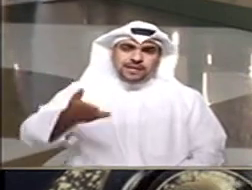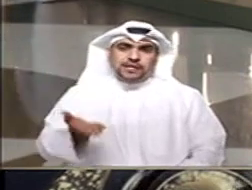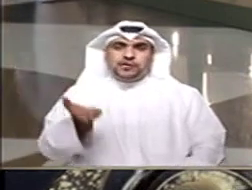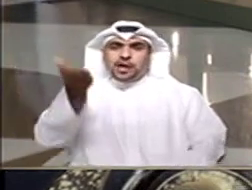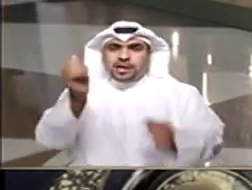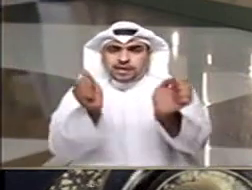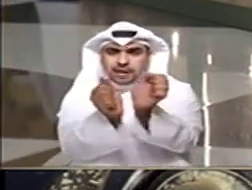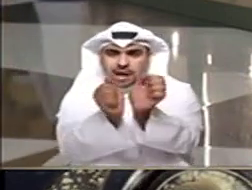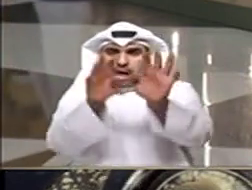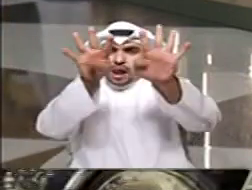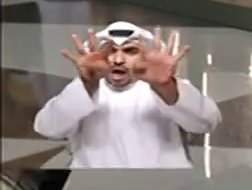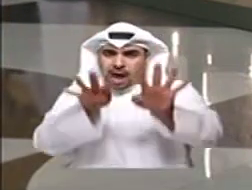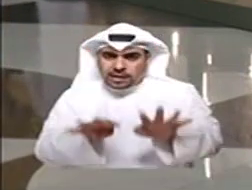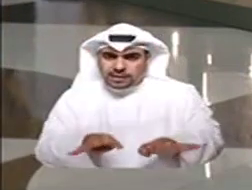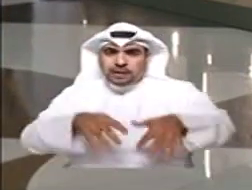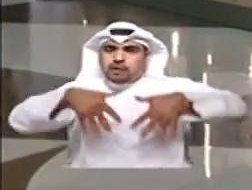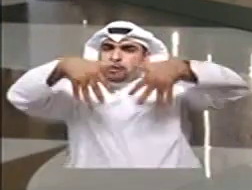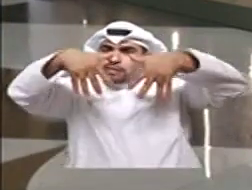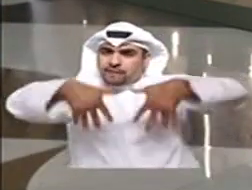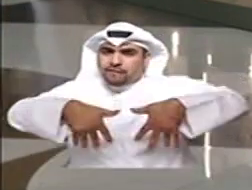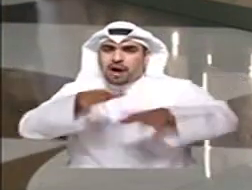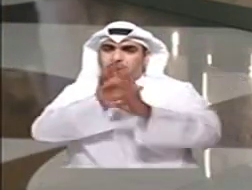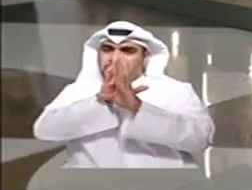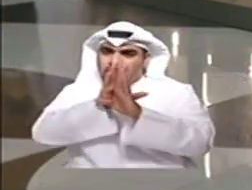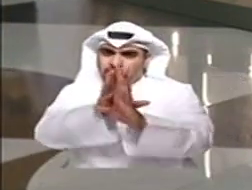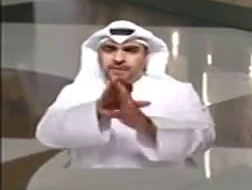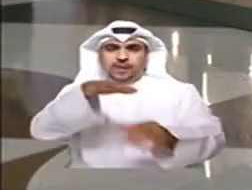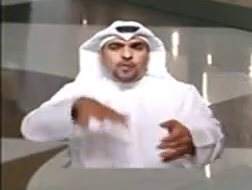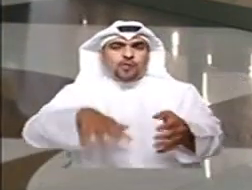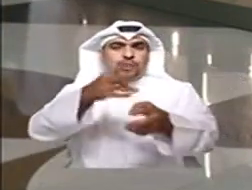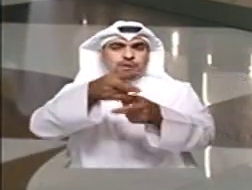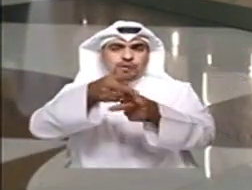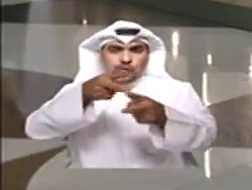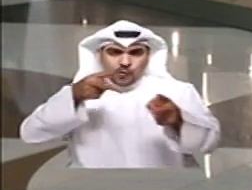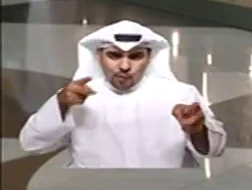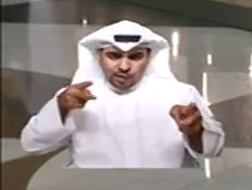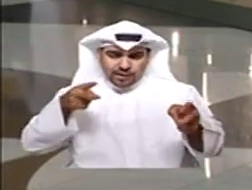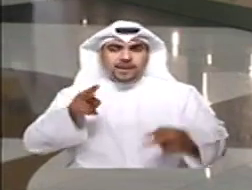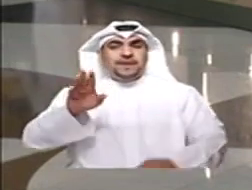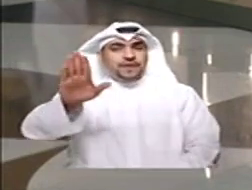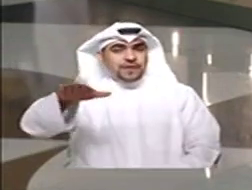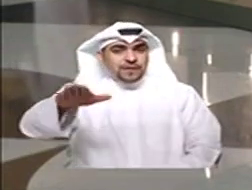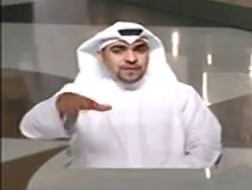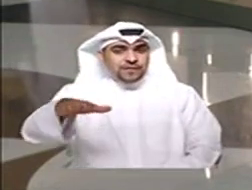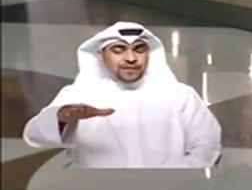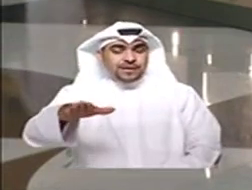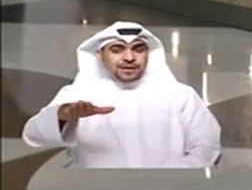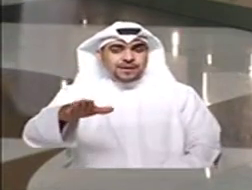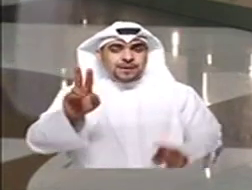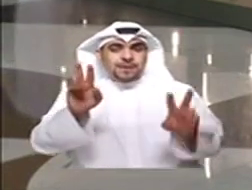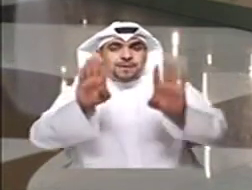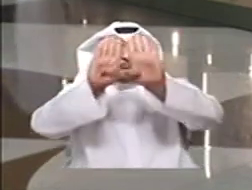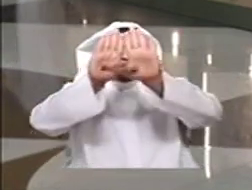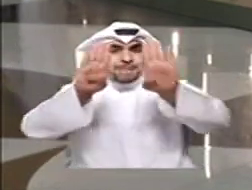العراقي الغاشم، وتتضمن عرض مسرحي وكذلك مشاركات للأطفال في بعض